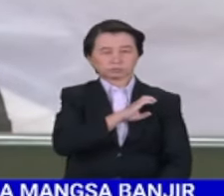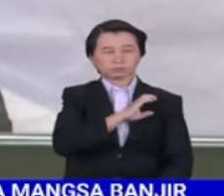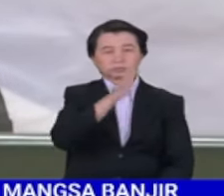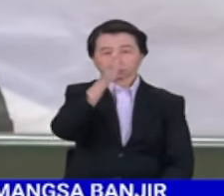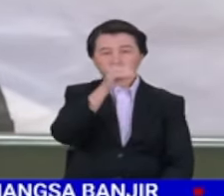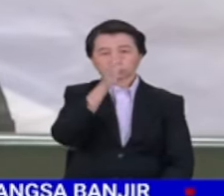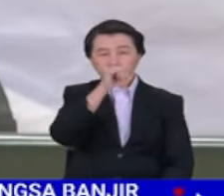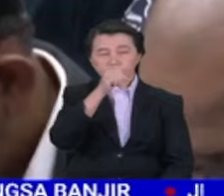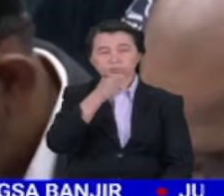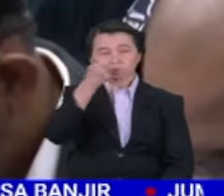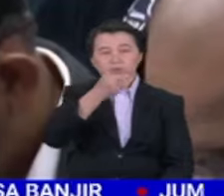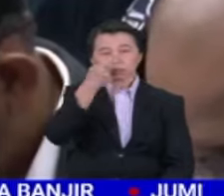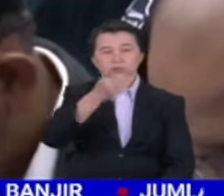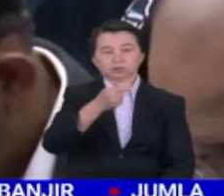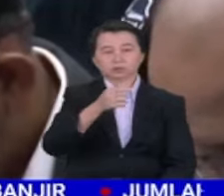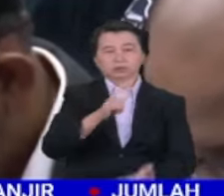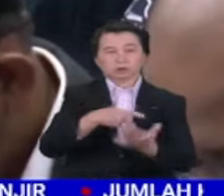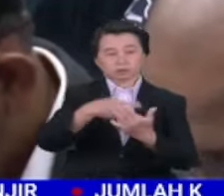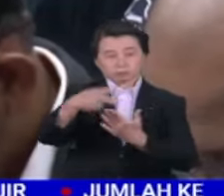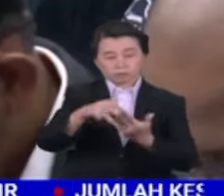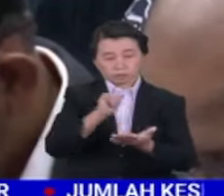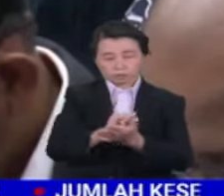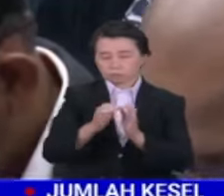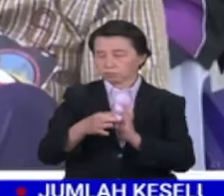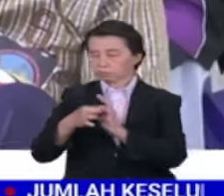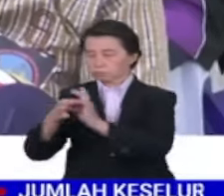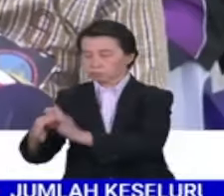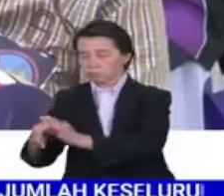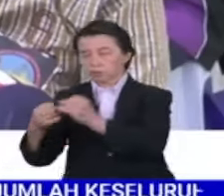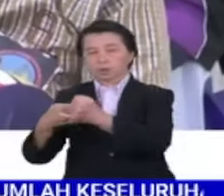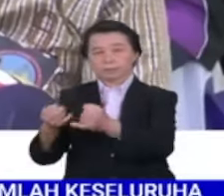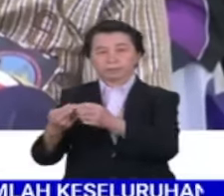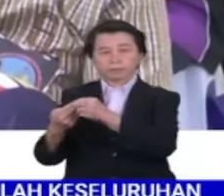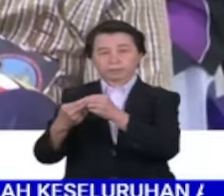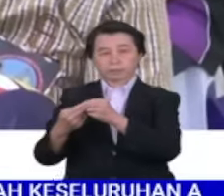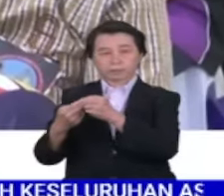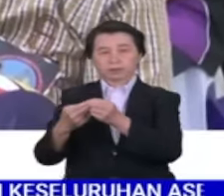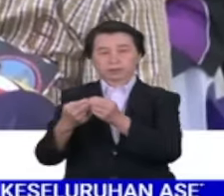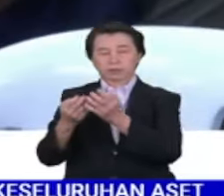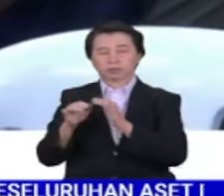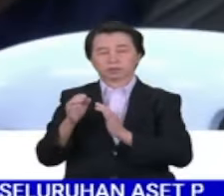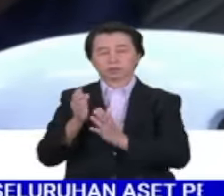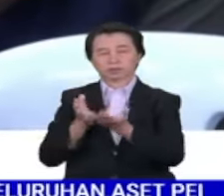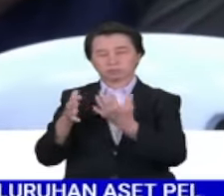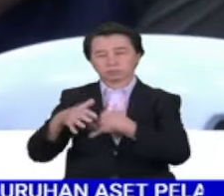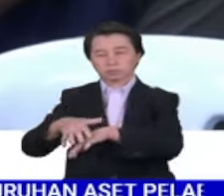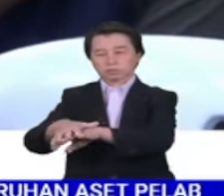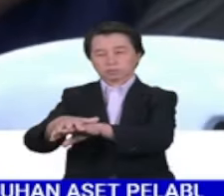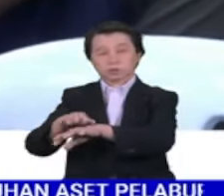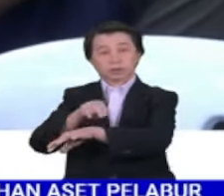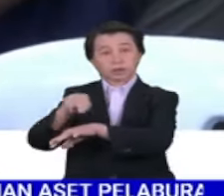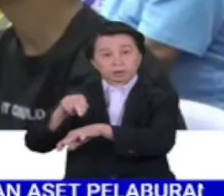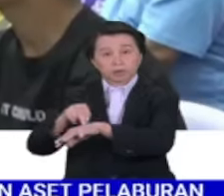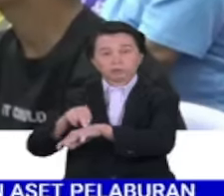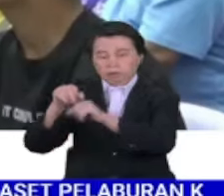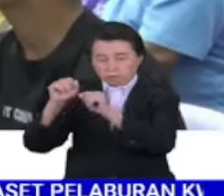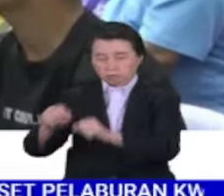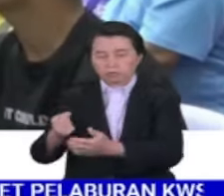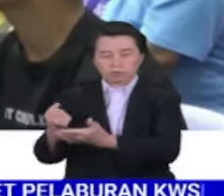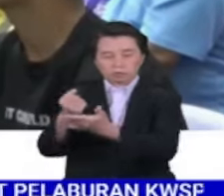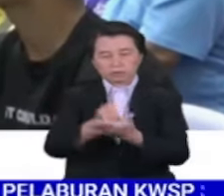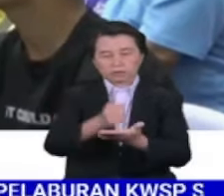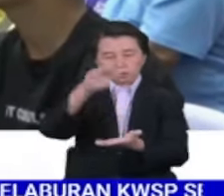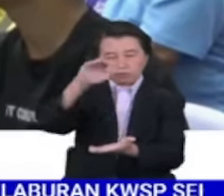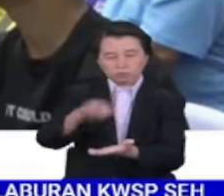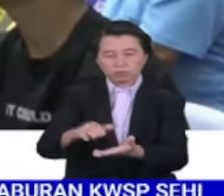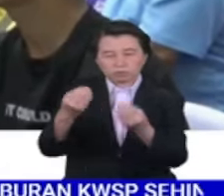sama berkata inisiatif dengan kerjasama jabatan perpaduan dan integrasi nasional itu diyakini mampu membantu